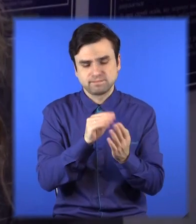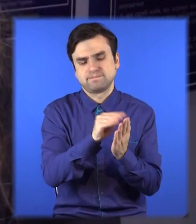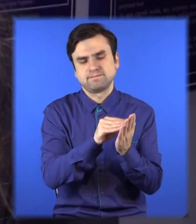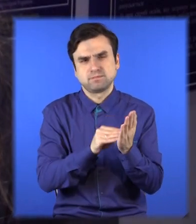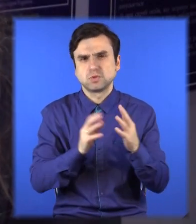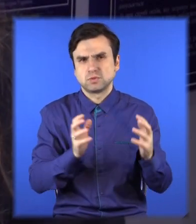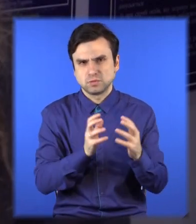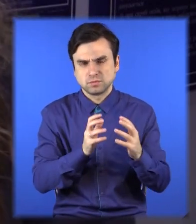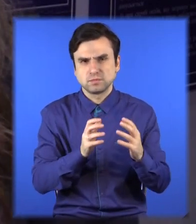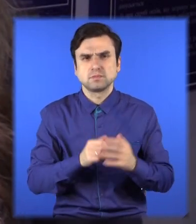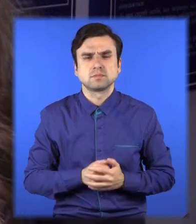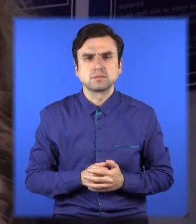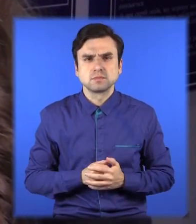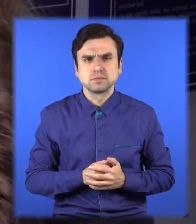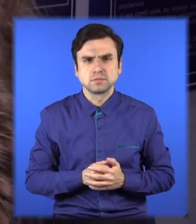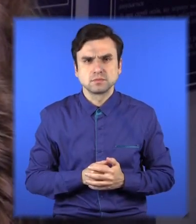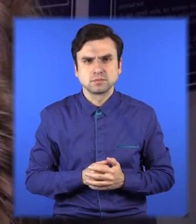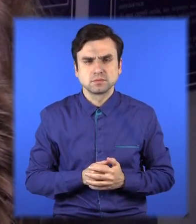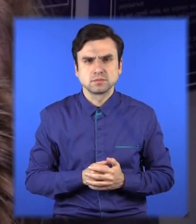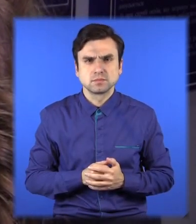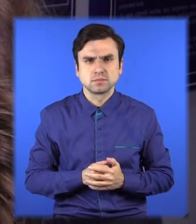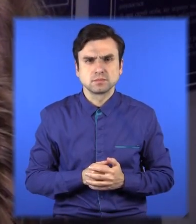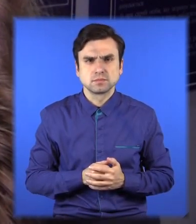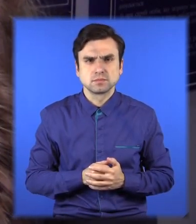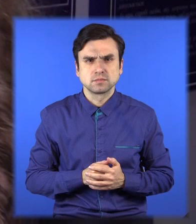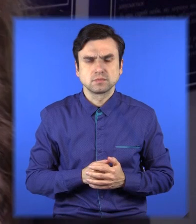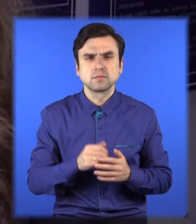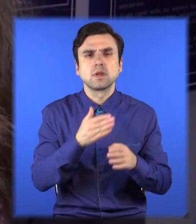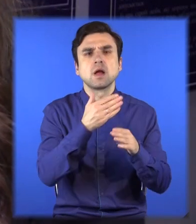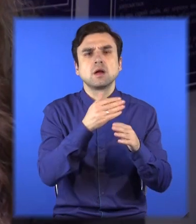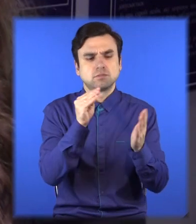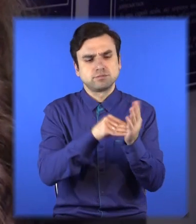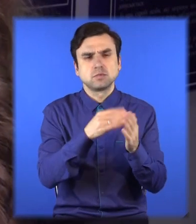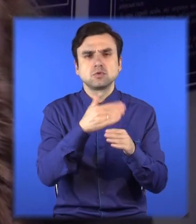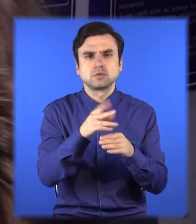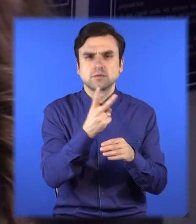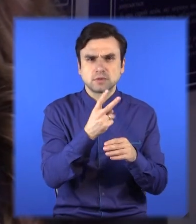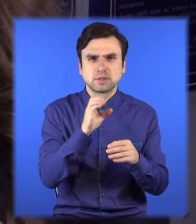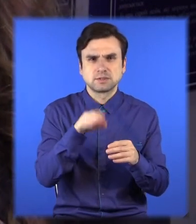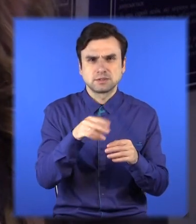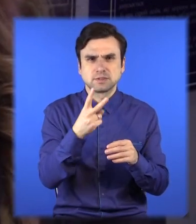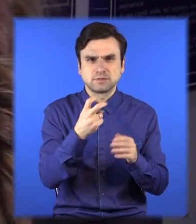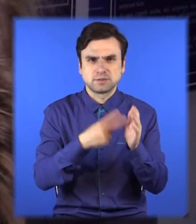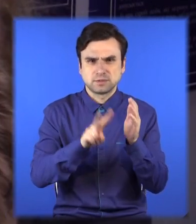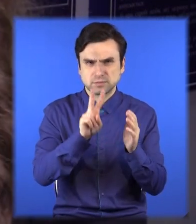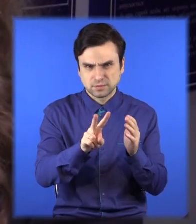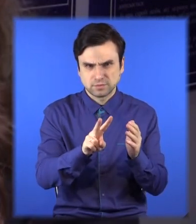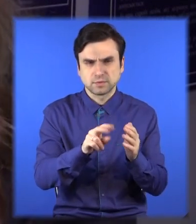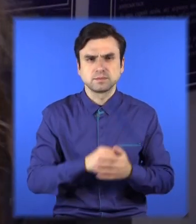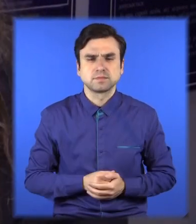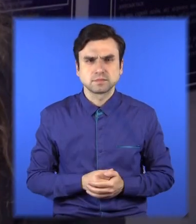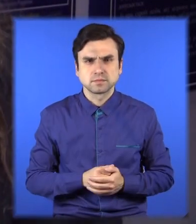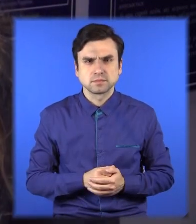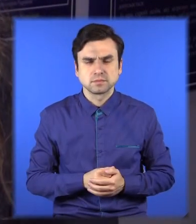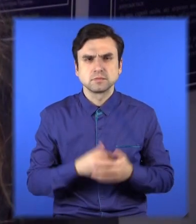чинним законодавством, внесено відомості до єдиного реєстру досудових розслідувань за частиною 2 статті 272 Кримінального кодексу